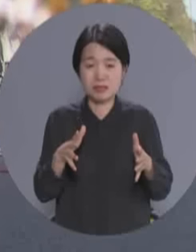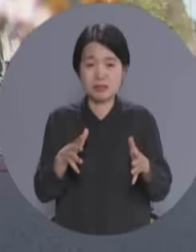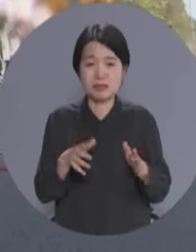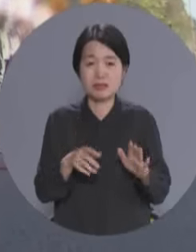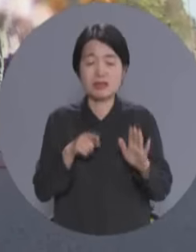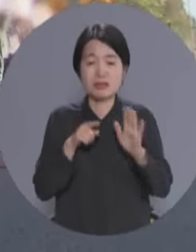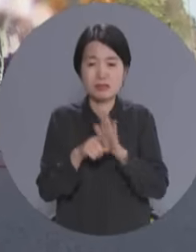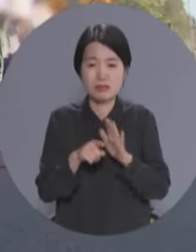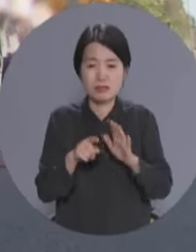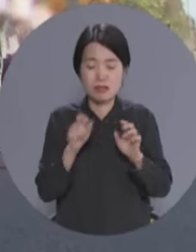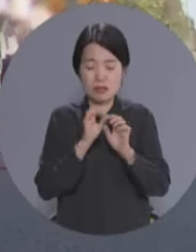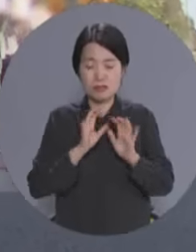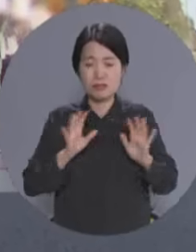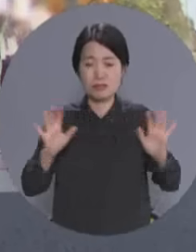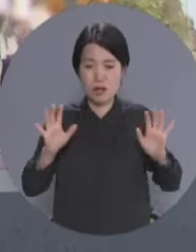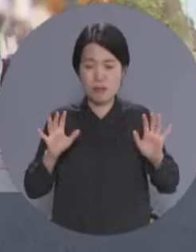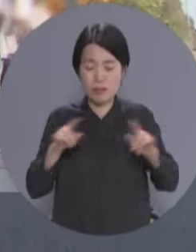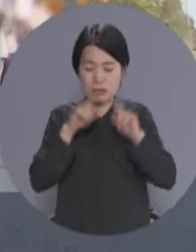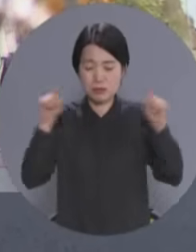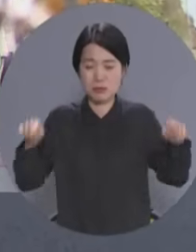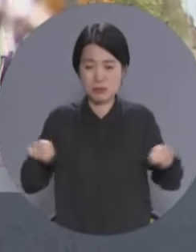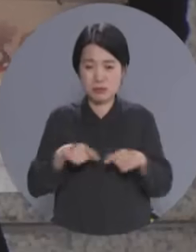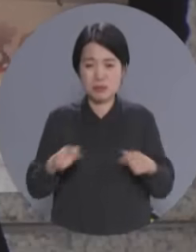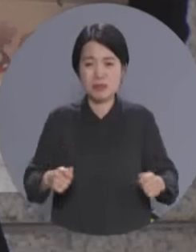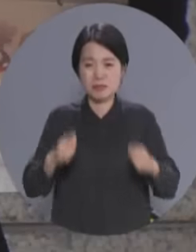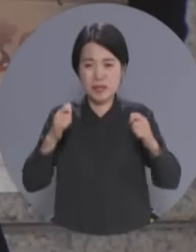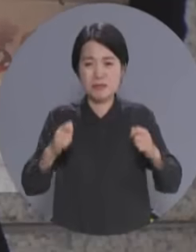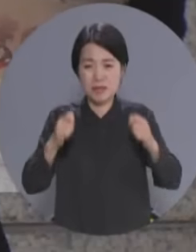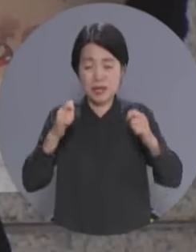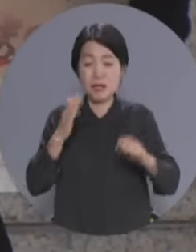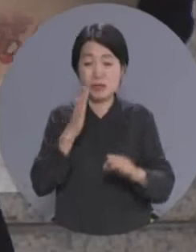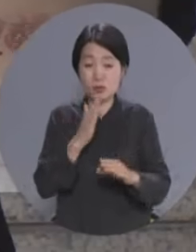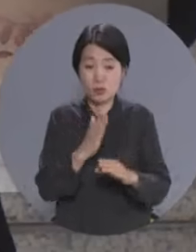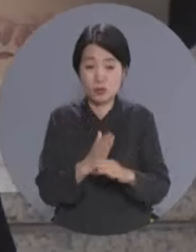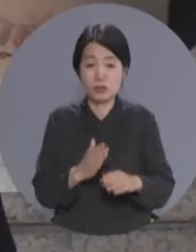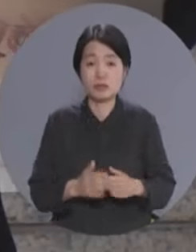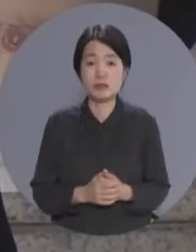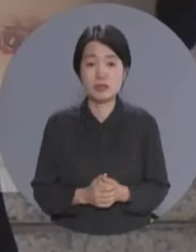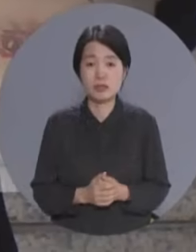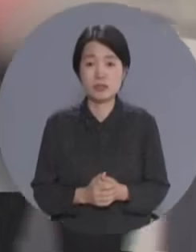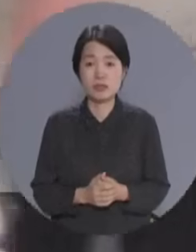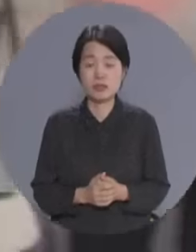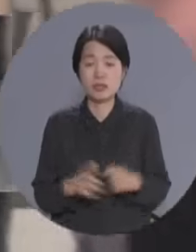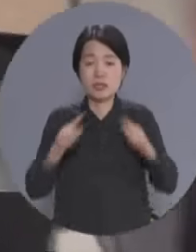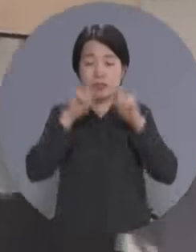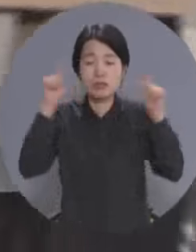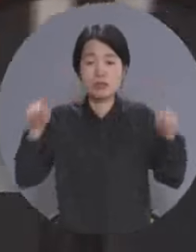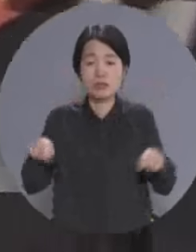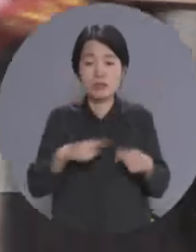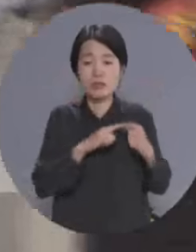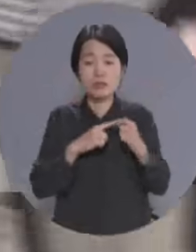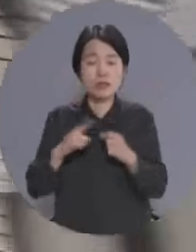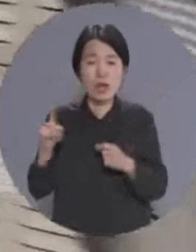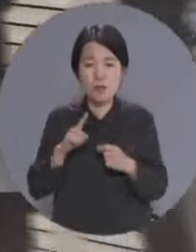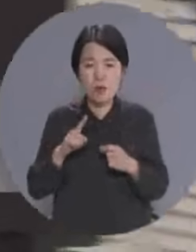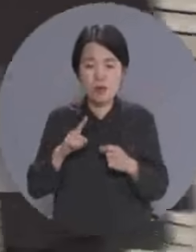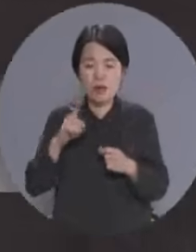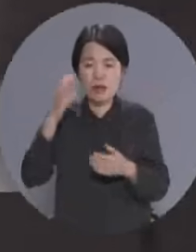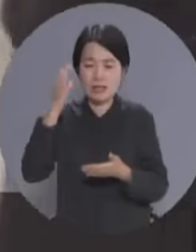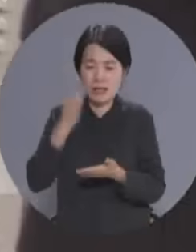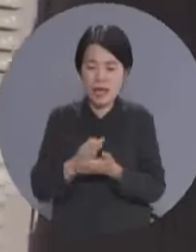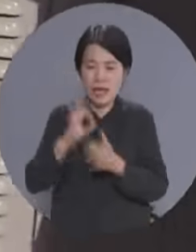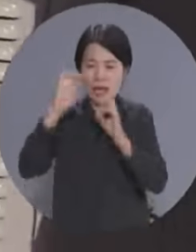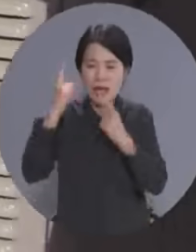수십명의 입주민들이 손피켓을 들고 시위를 버리고 있습니다 스케치북 는 할인 분양을 막아 달라는